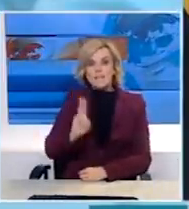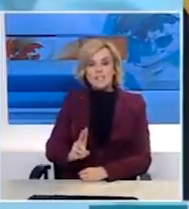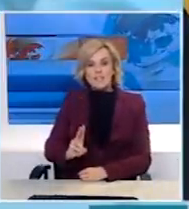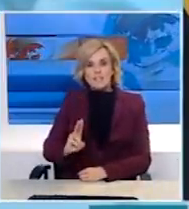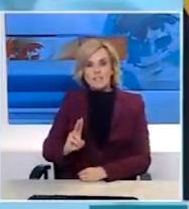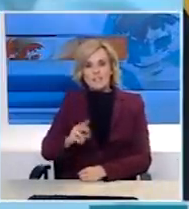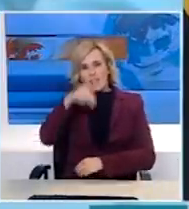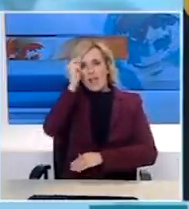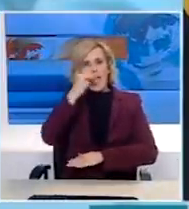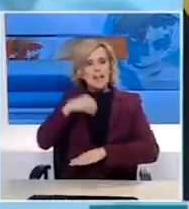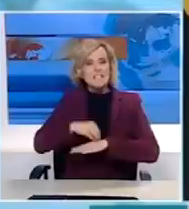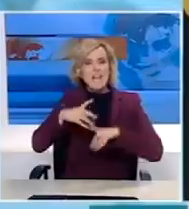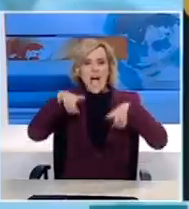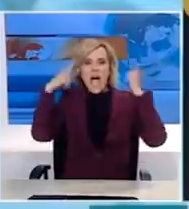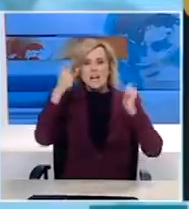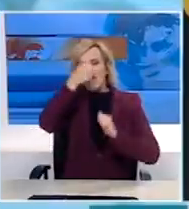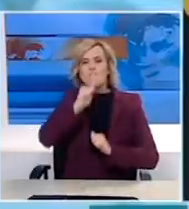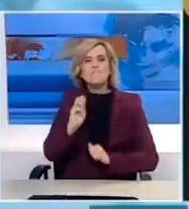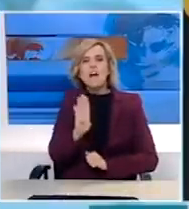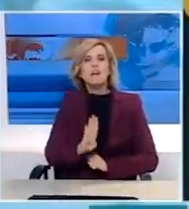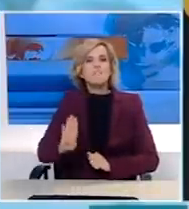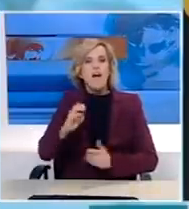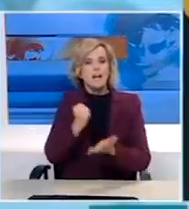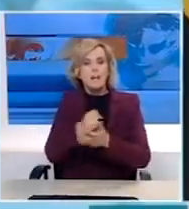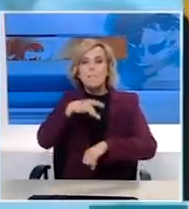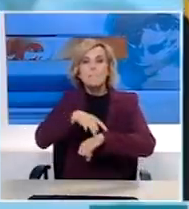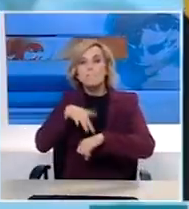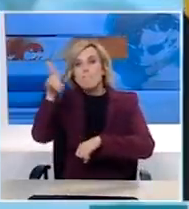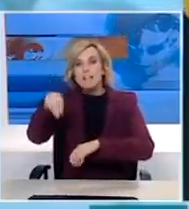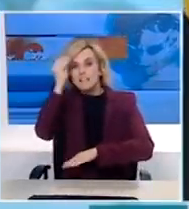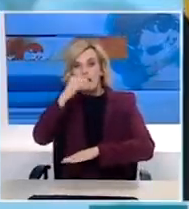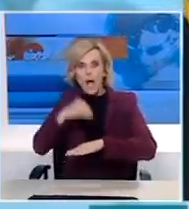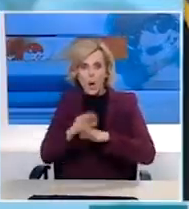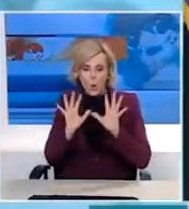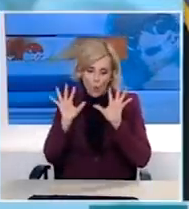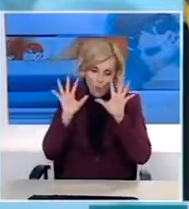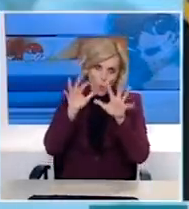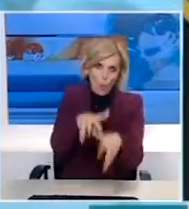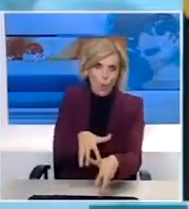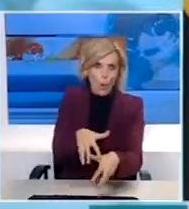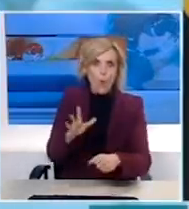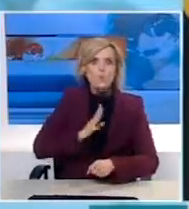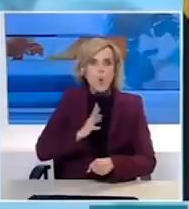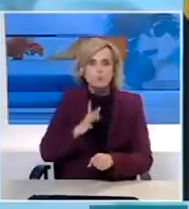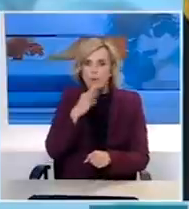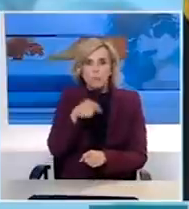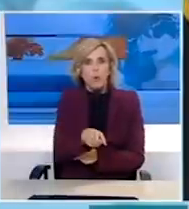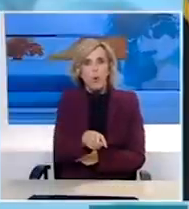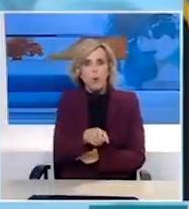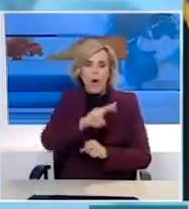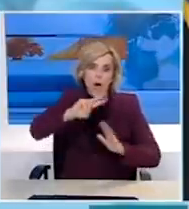Αγία Βαρβάρα και την Κυριακή στην Αγία Τριάδα της Πάτρας. Το κράτος έπραξε τα δέοντα για τους οργανωτές και παρακινητές αυτών των